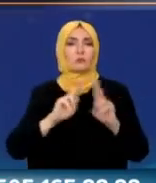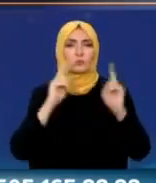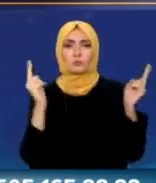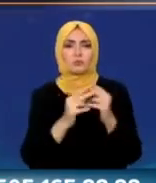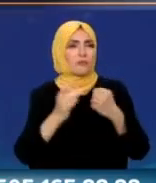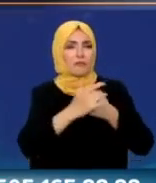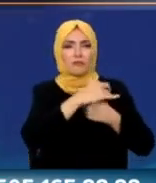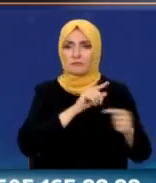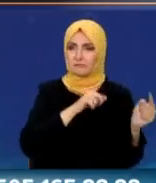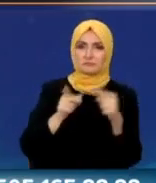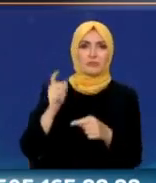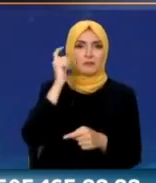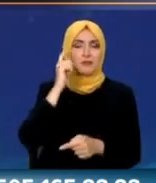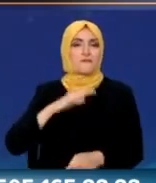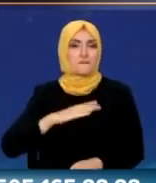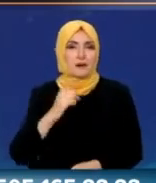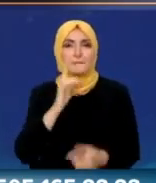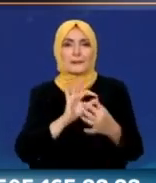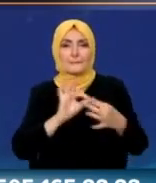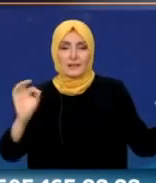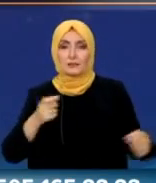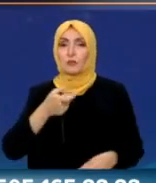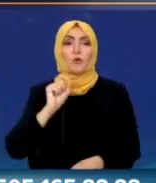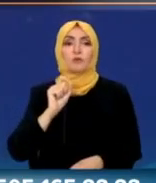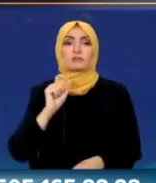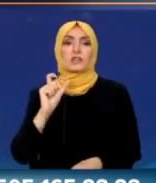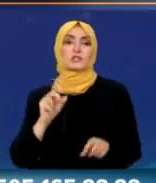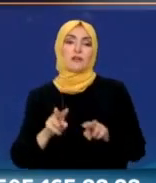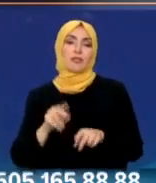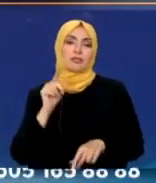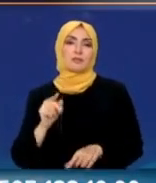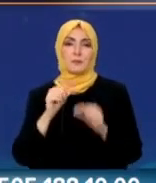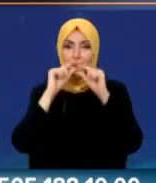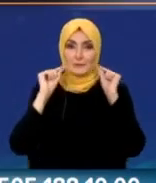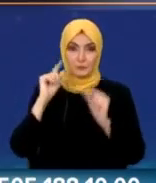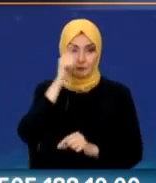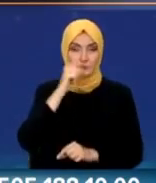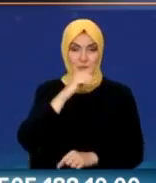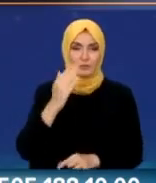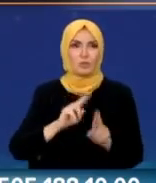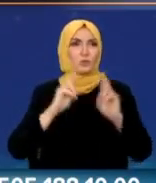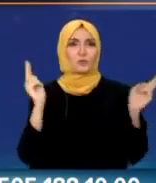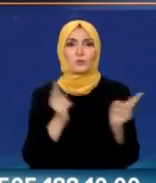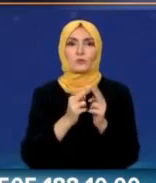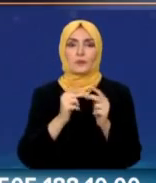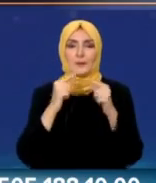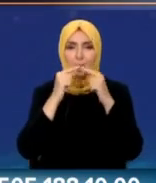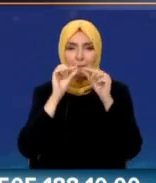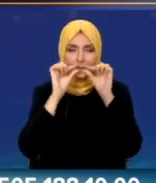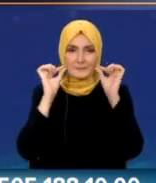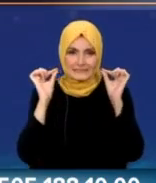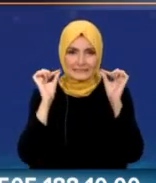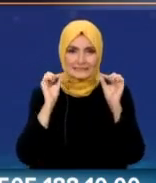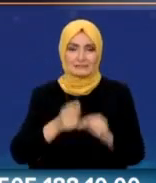1 metre 90 santimetrelik bıyıkları sayesinde dünya bıyık kralı unvanına sahip olmuştu. Ama şimdi